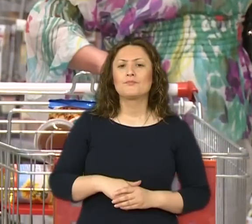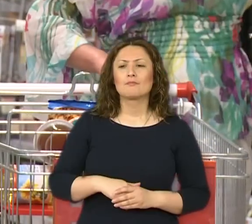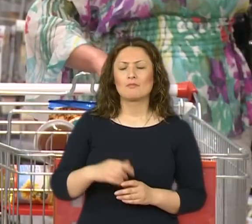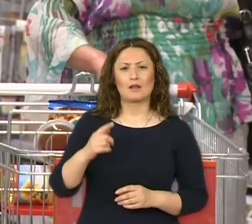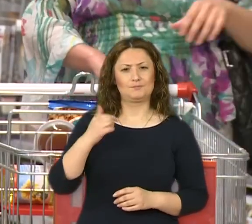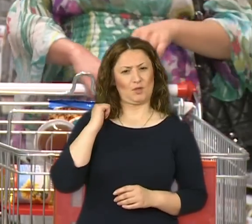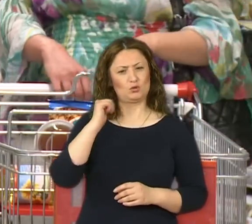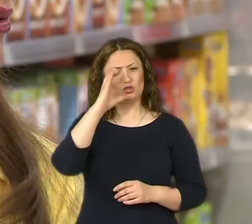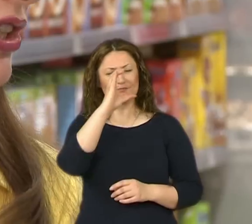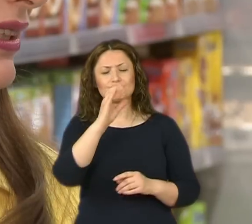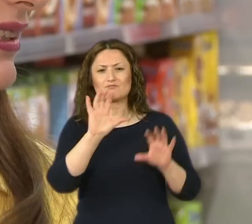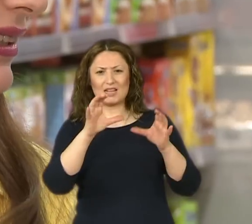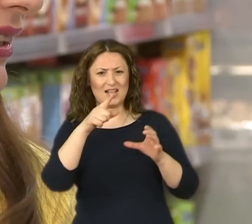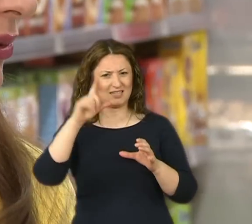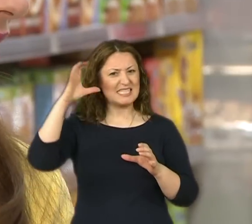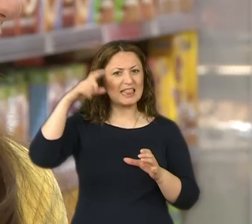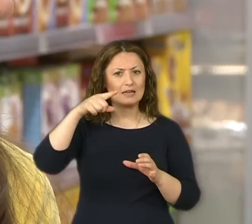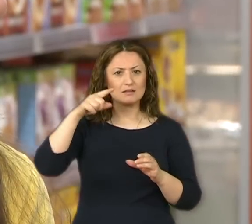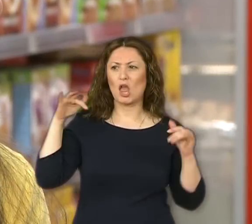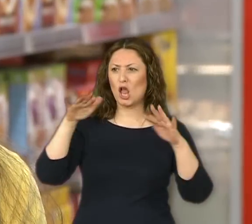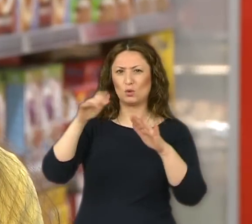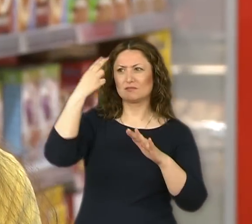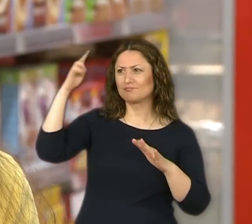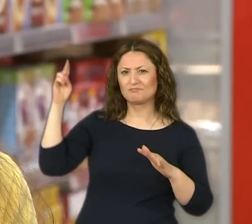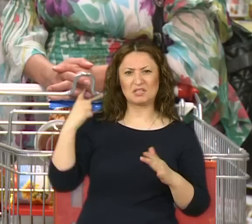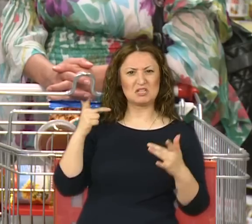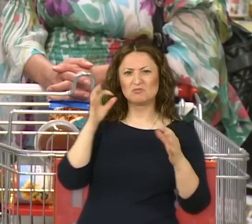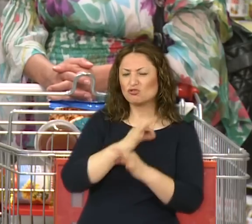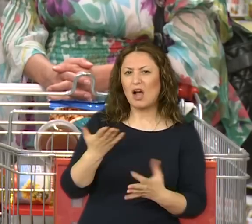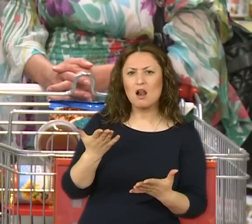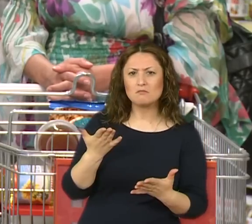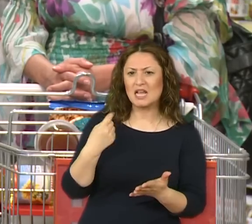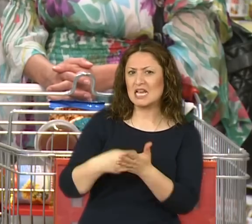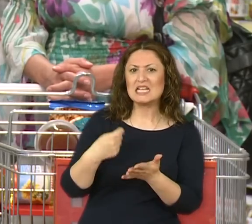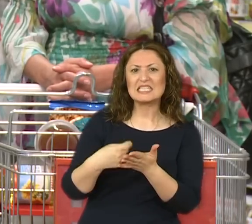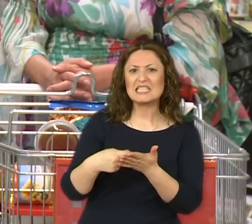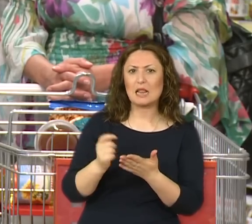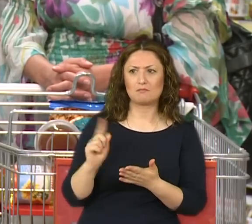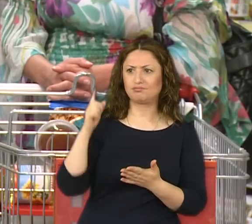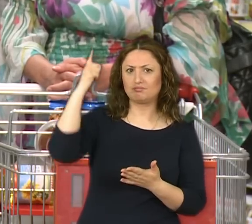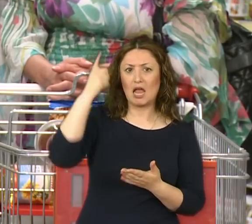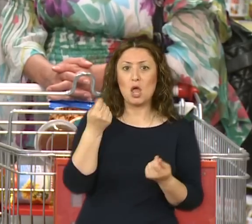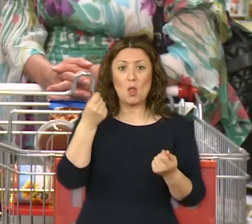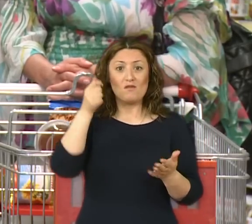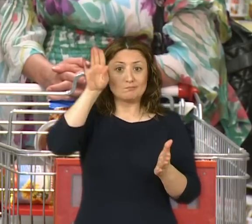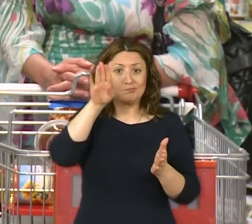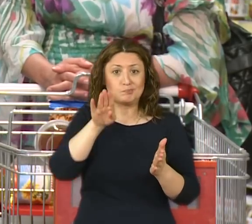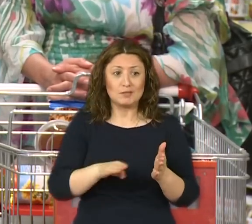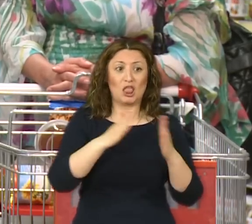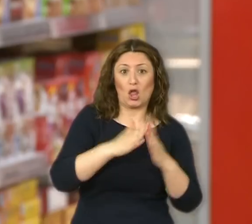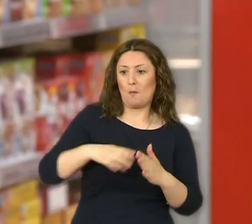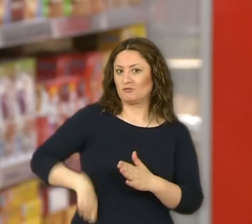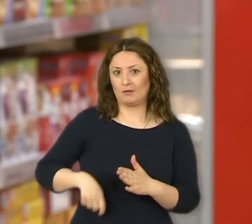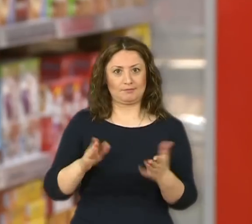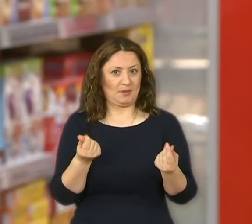čuj. Gledam jučer na satelitu kak se narod vani žali. Cijene rastu, novca manje i u kući u